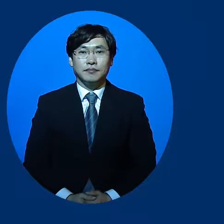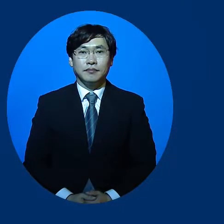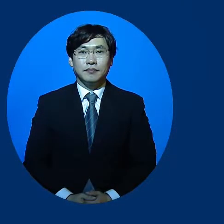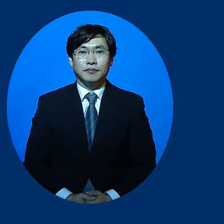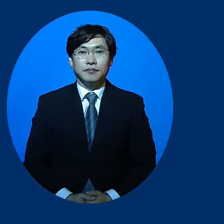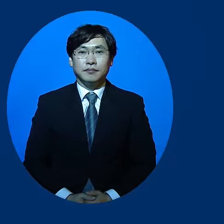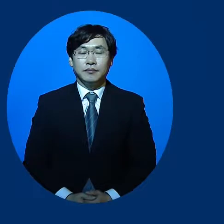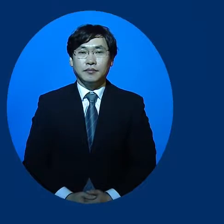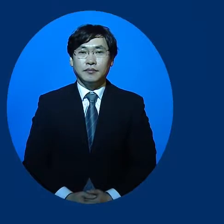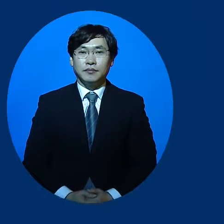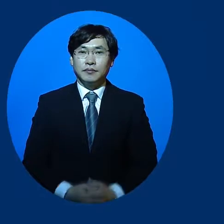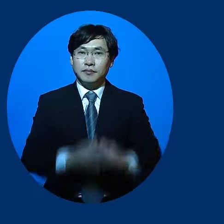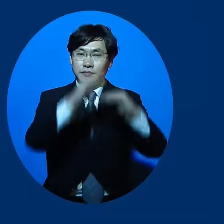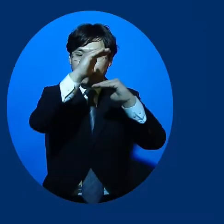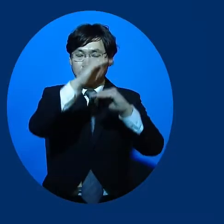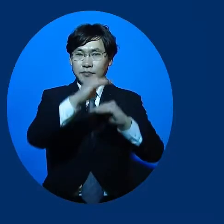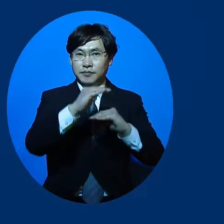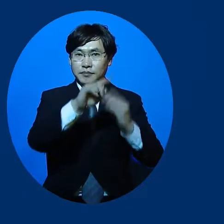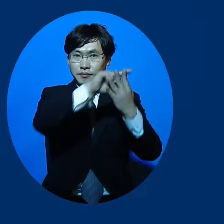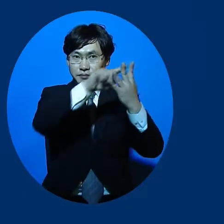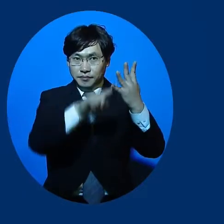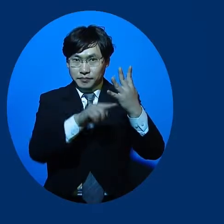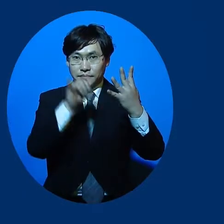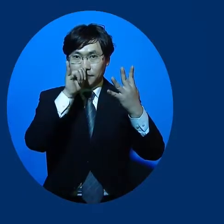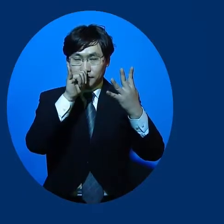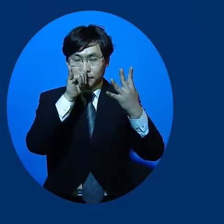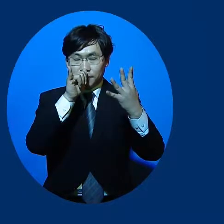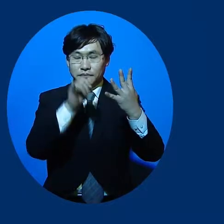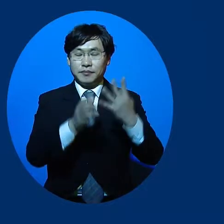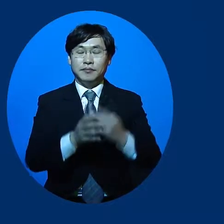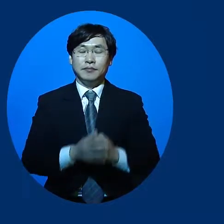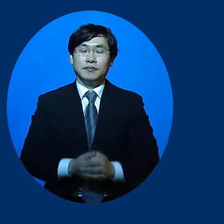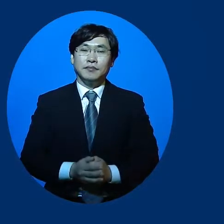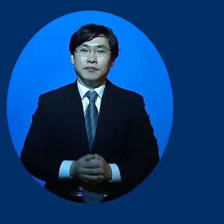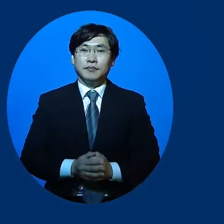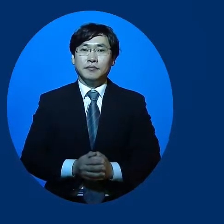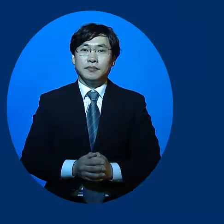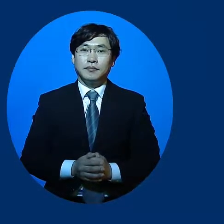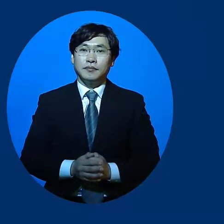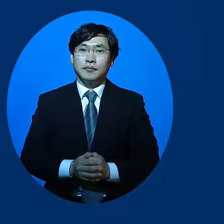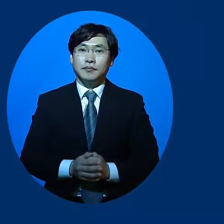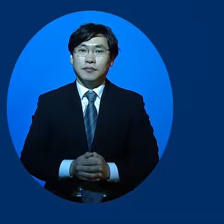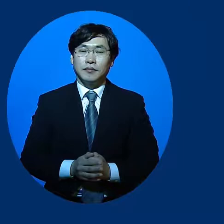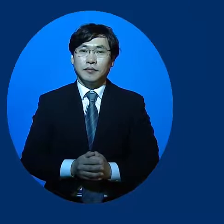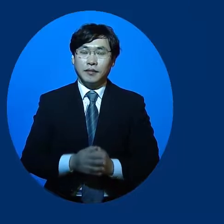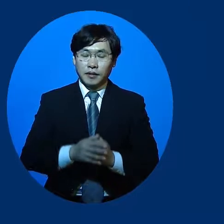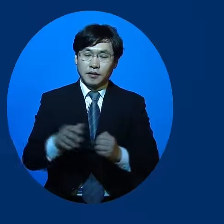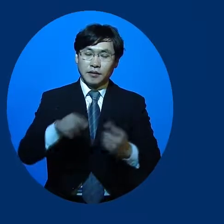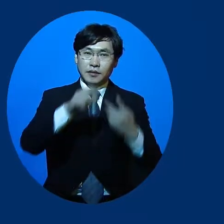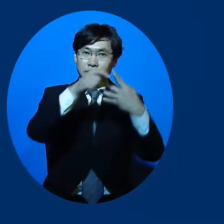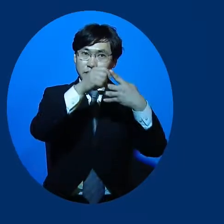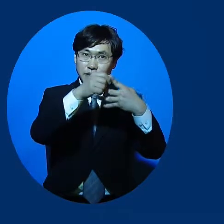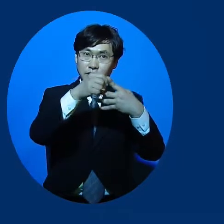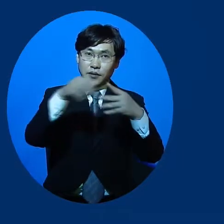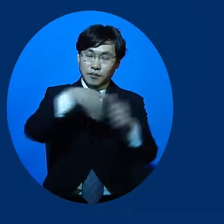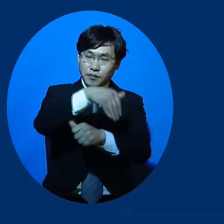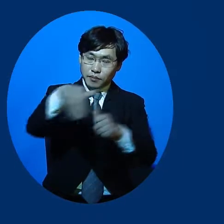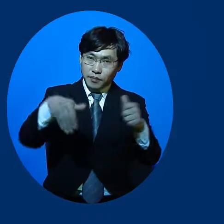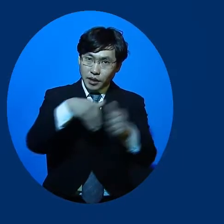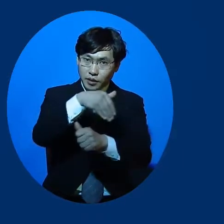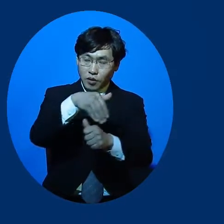이 발표 순서는 다음과 같습니다. 먼저 이 발표를 하게 되는 배경이 되는 서론을